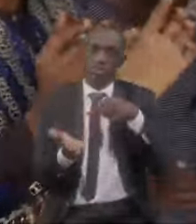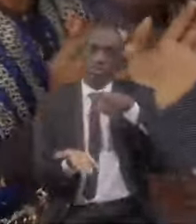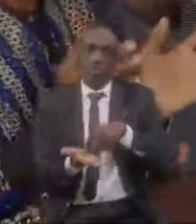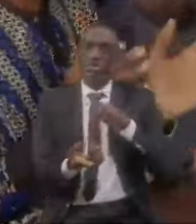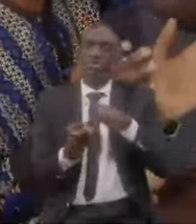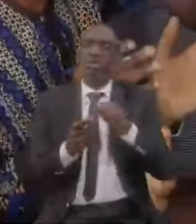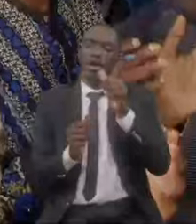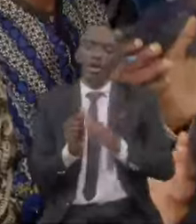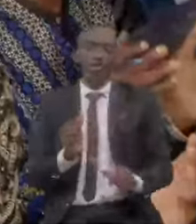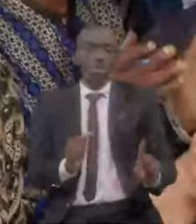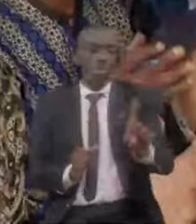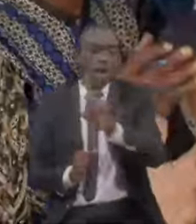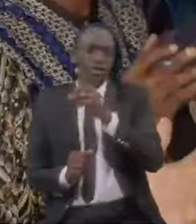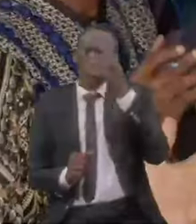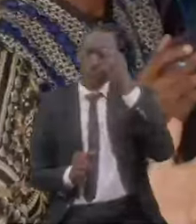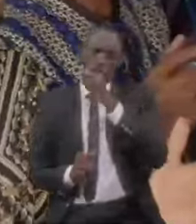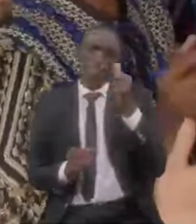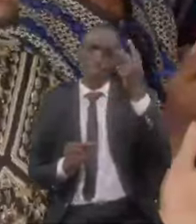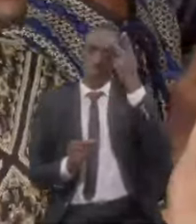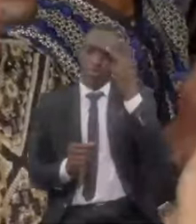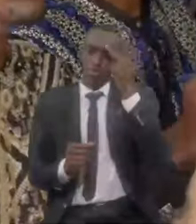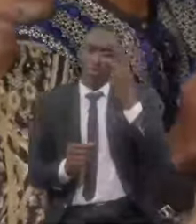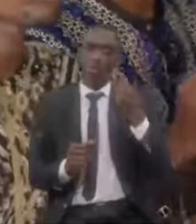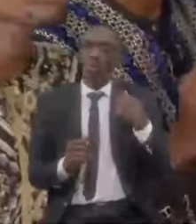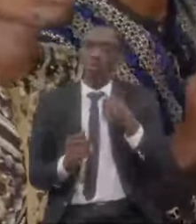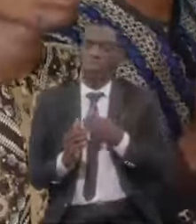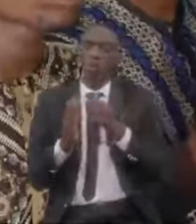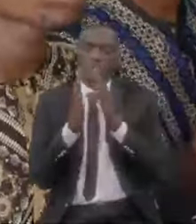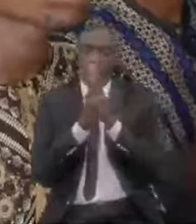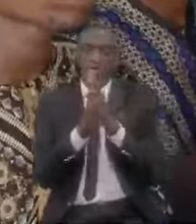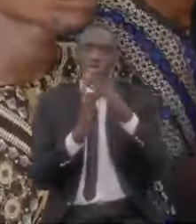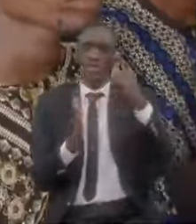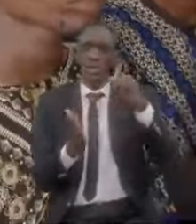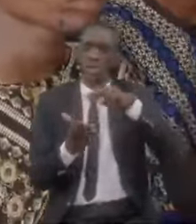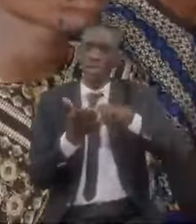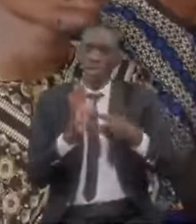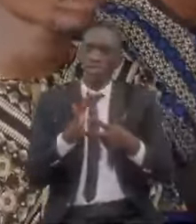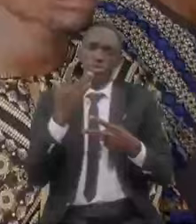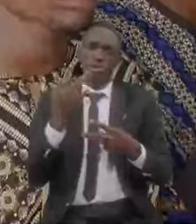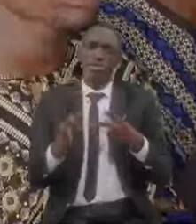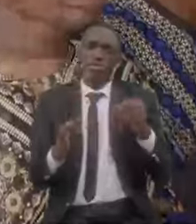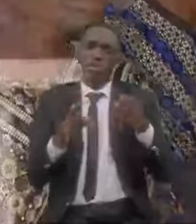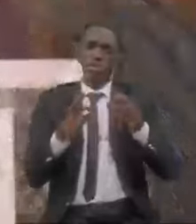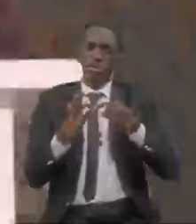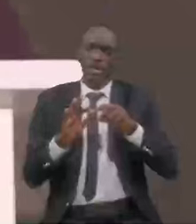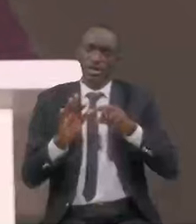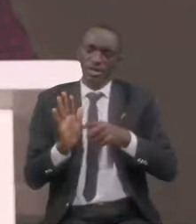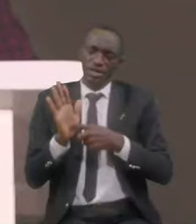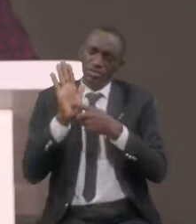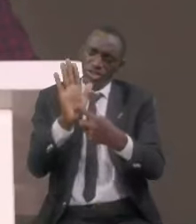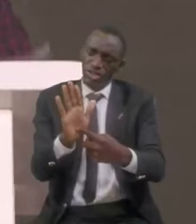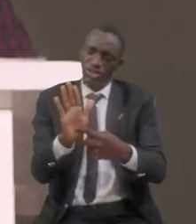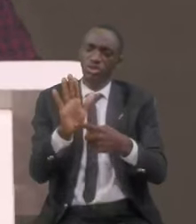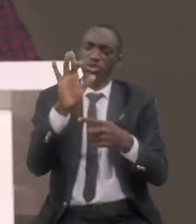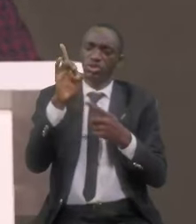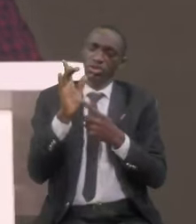pour un objectif. Nous prions l'objectif de ta révélation, soit une réalisation